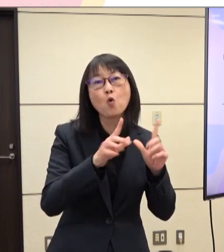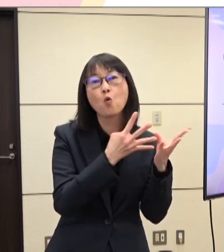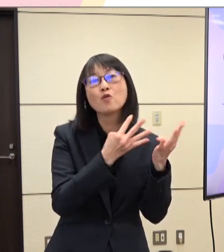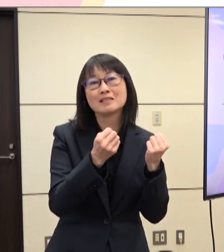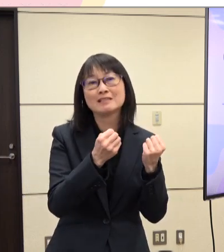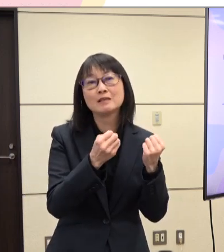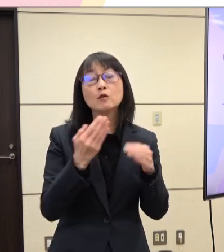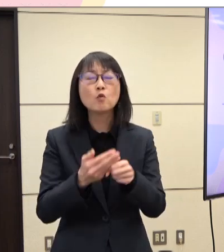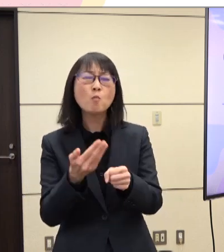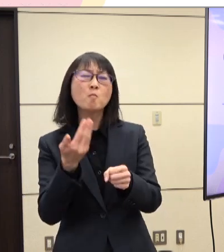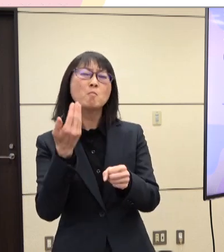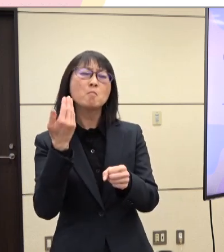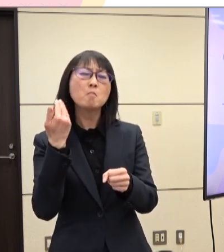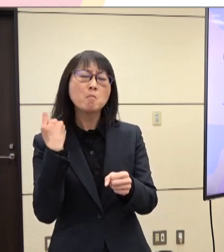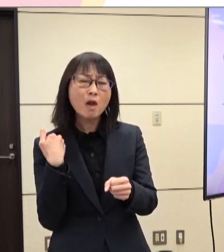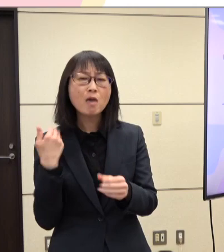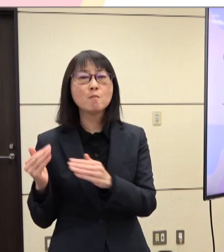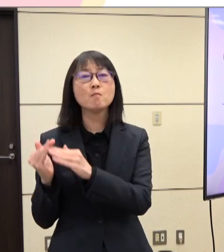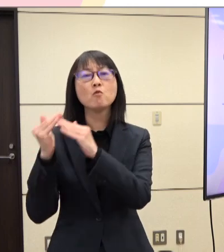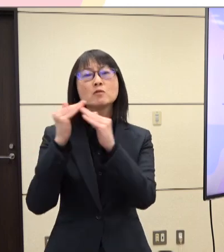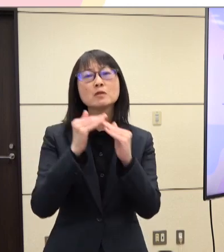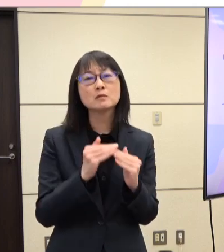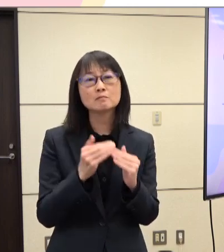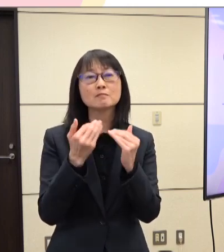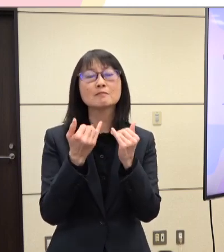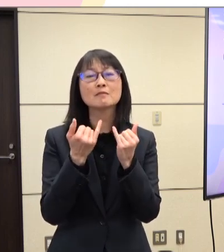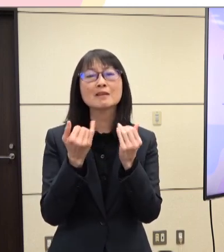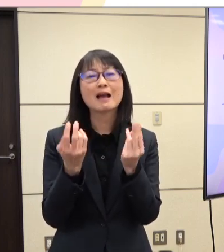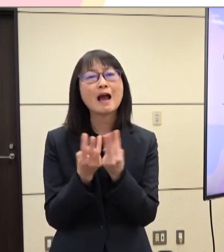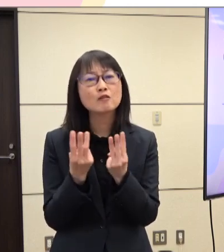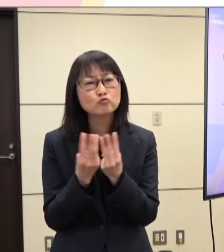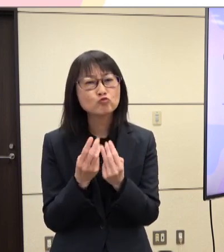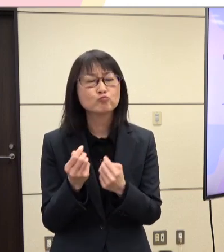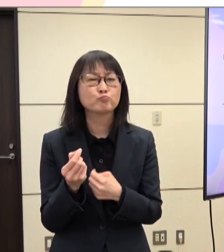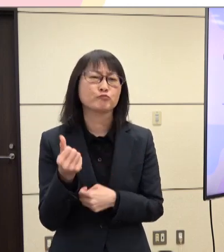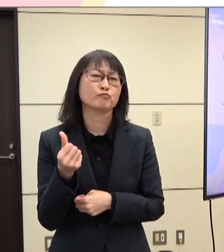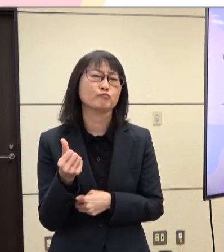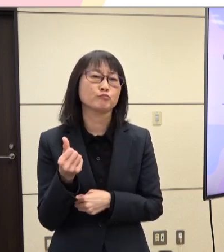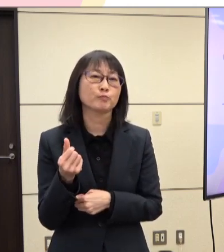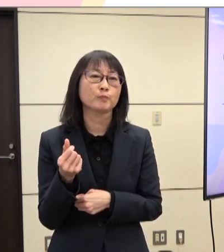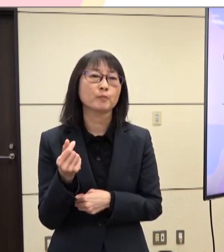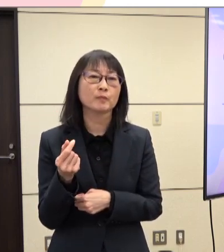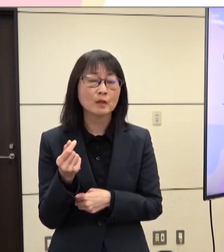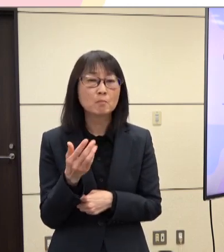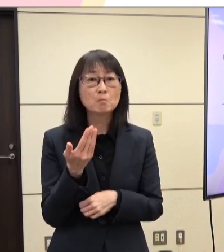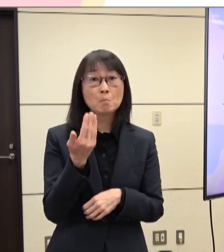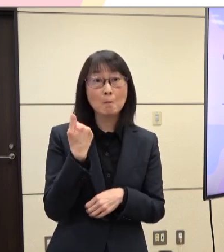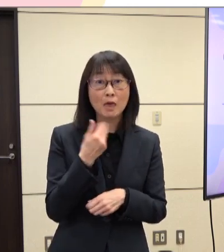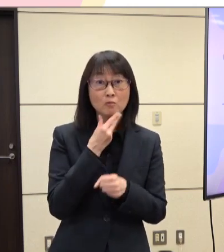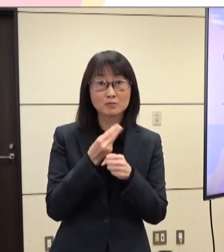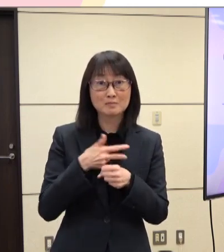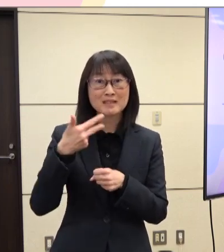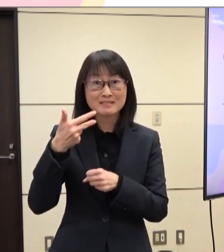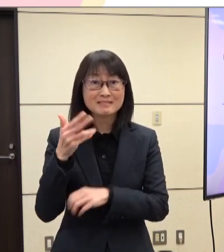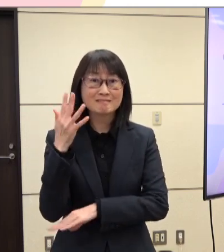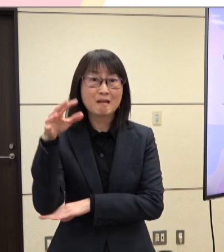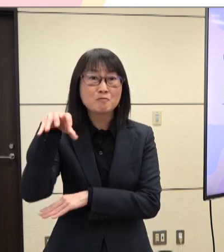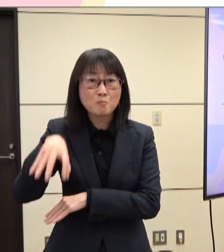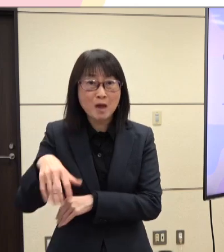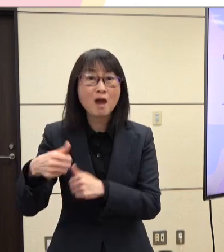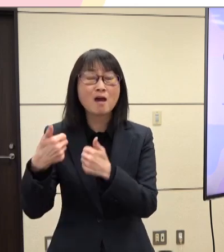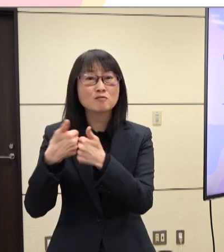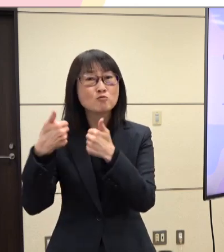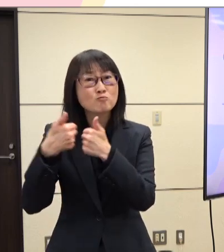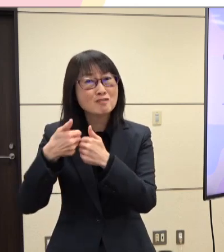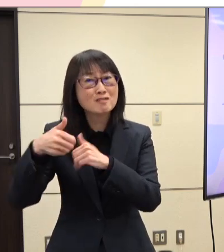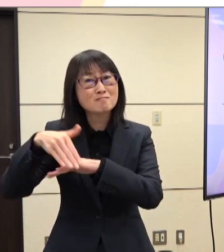以下のレベルですね。で、福島市の場合、例えば相談窓口なんかもなかったんですよ。ですから当然今これあくまでも